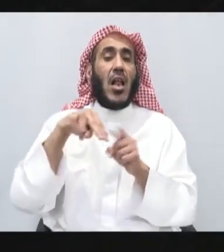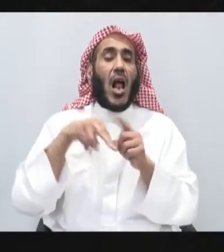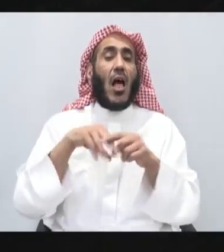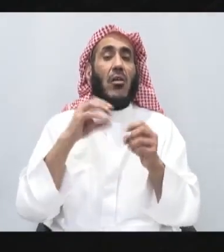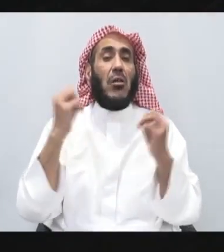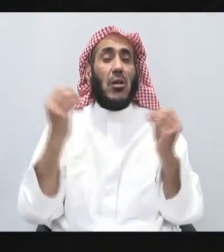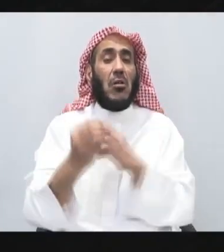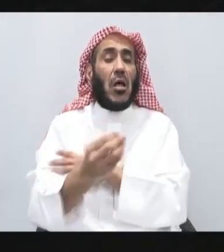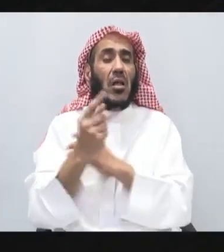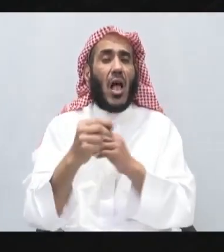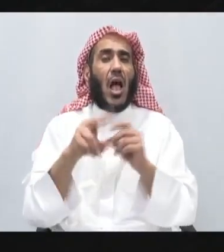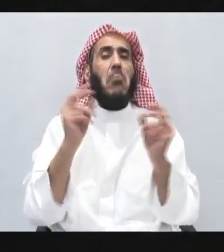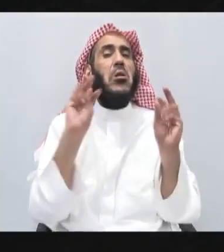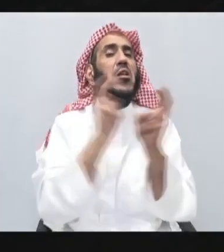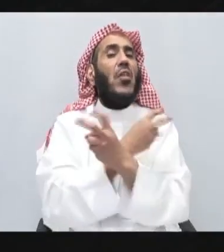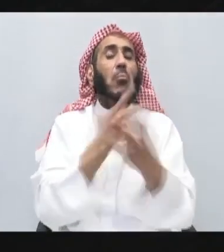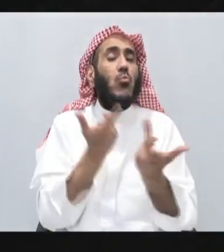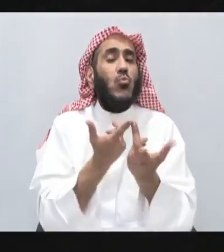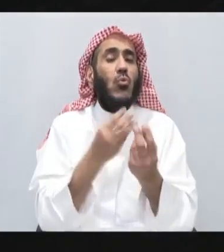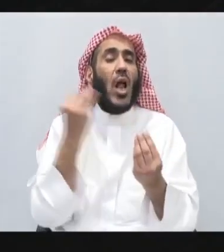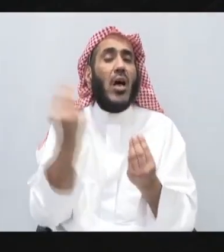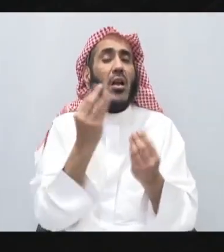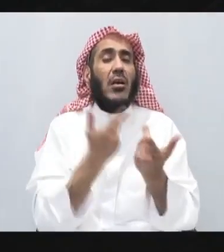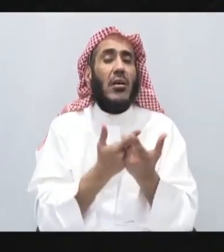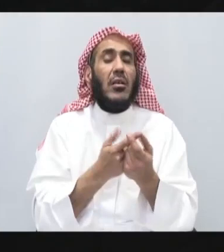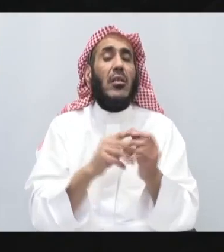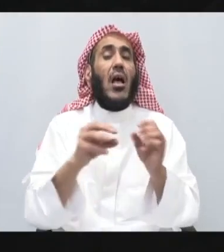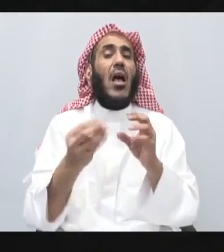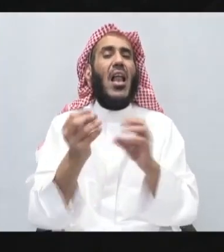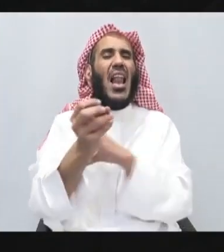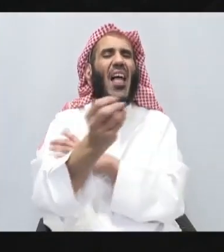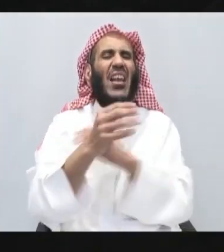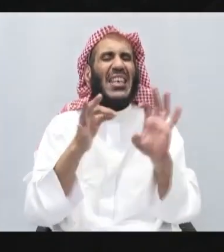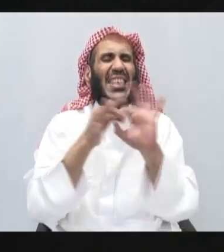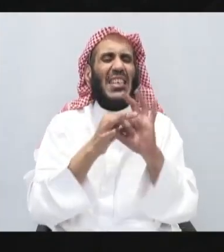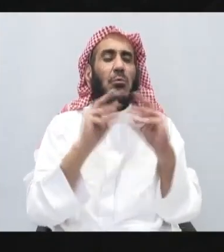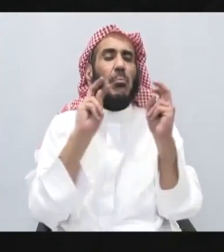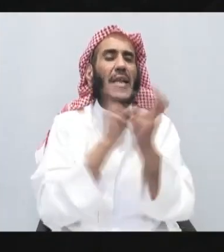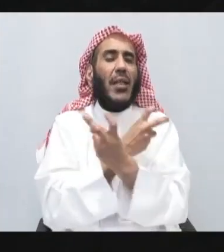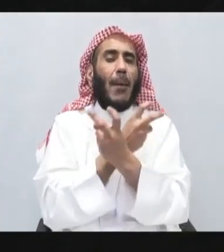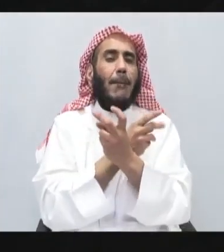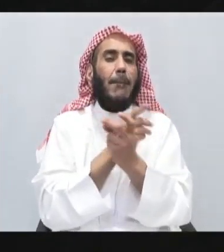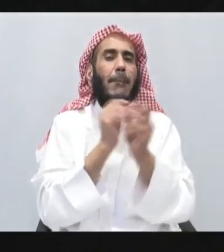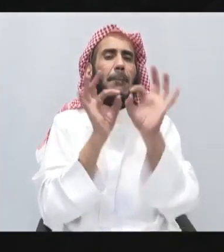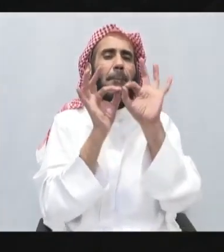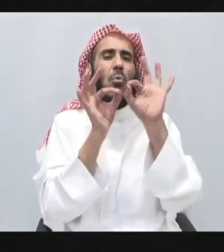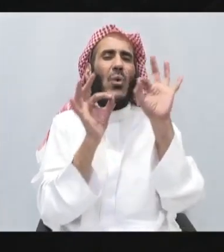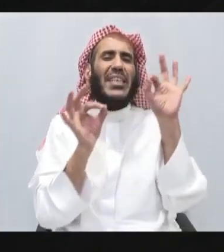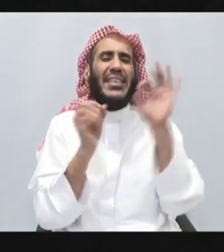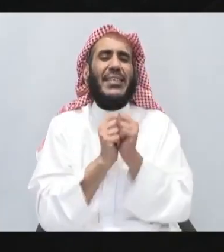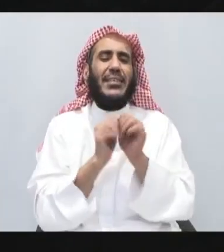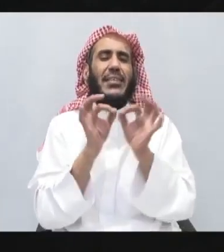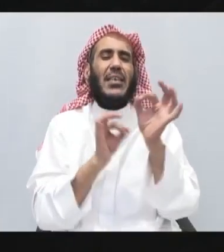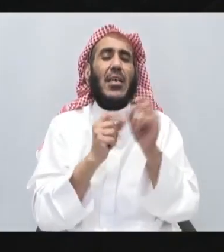تتحرك ام العظام التي تتحرك ذكرنا ان العضلات ترتبط مع العظام ب وتر ممتاز